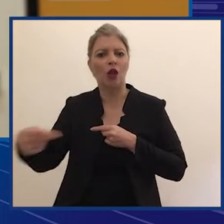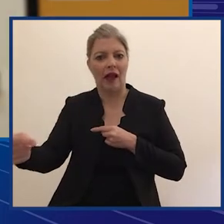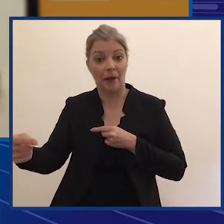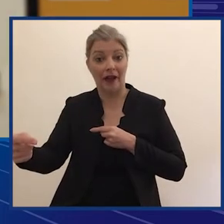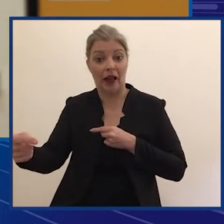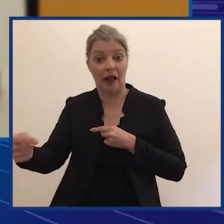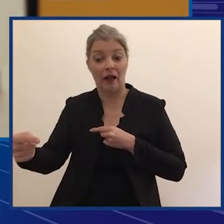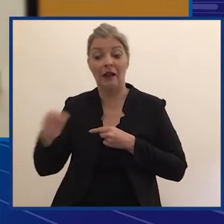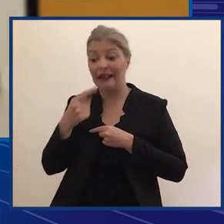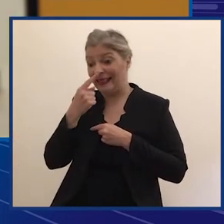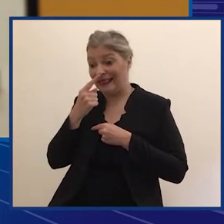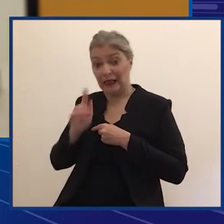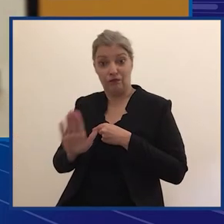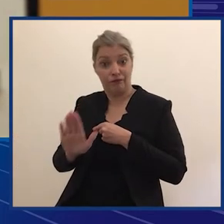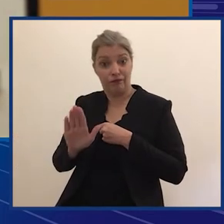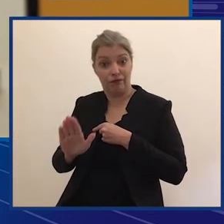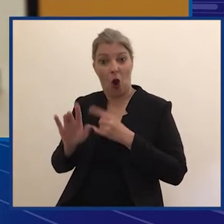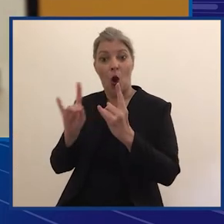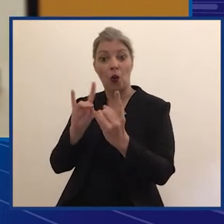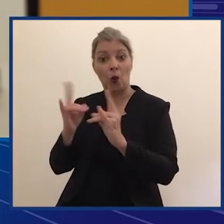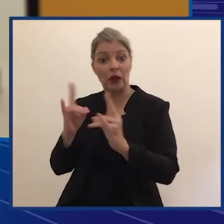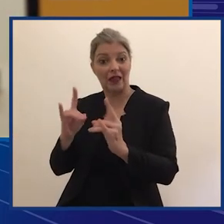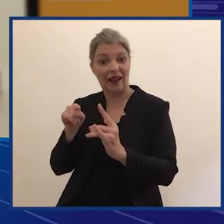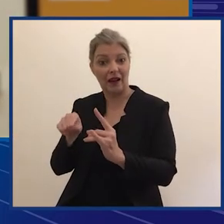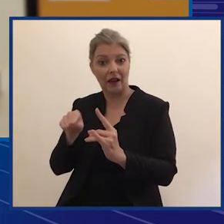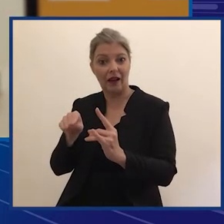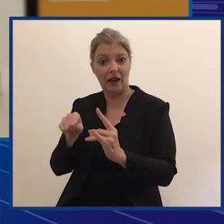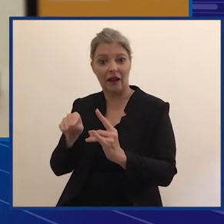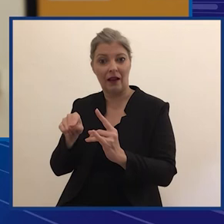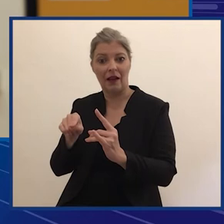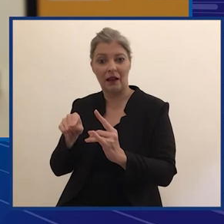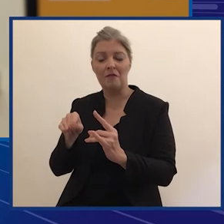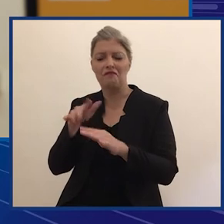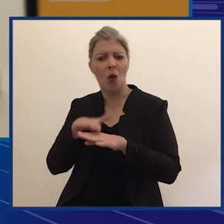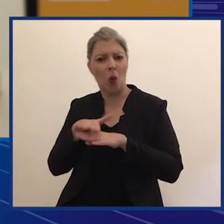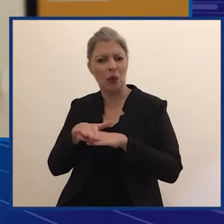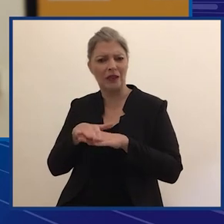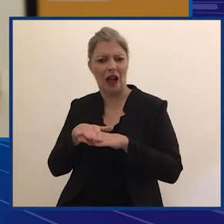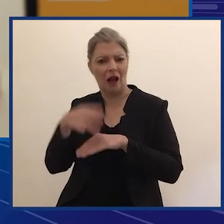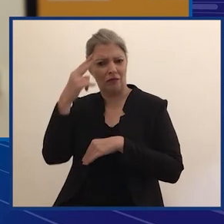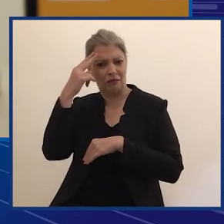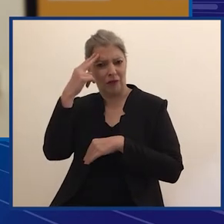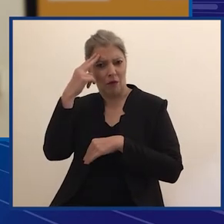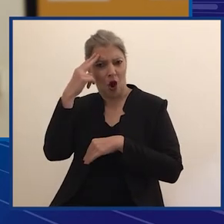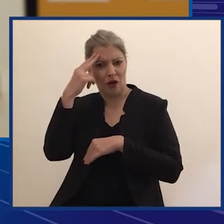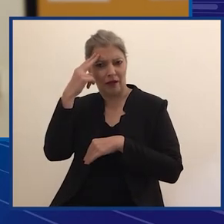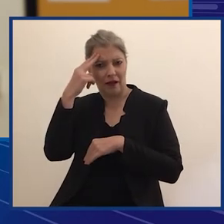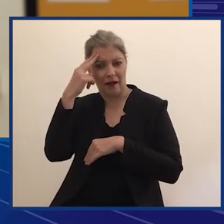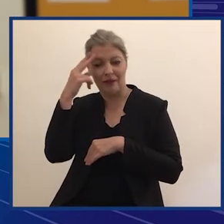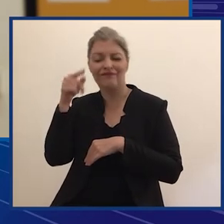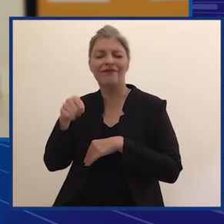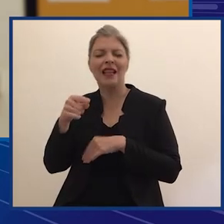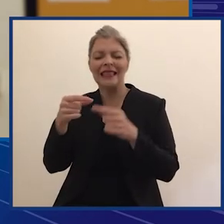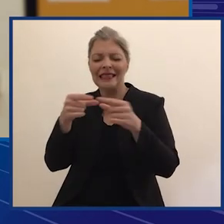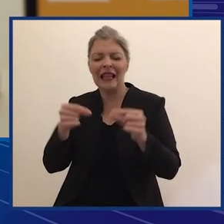termine. Per questa tipologia di router, le memorie a lungo termine, l'equivalente del hard disk del computer, sono queste memorie. Queste memorie un tempo erano usate per le